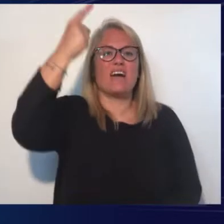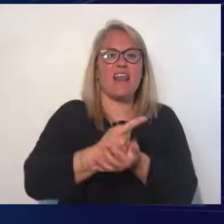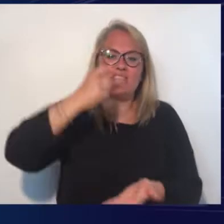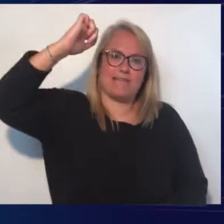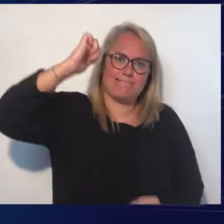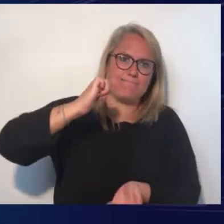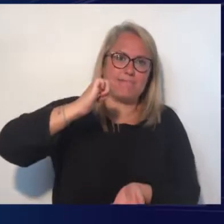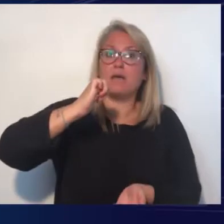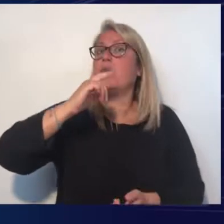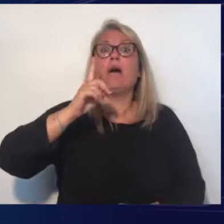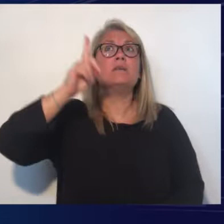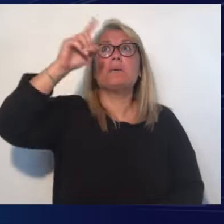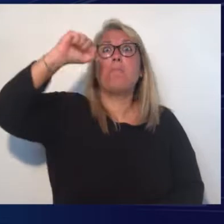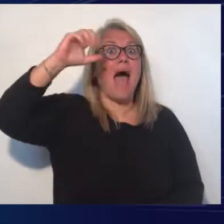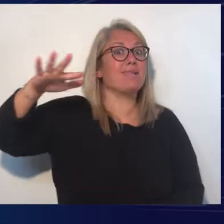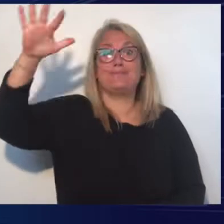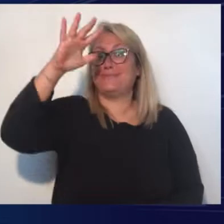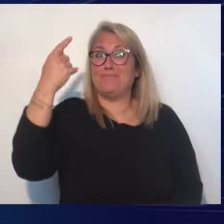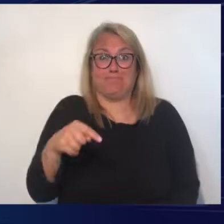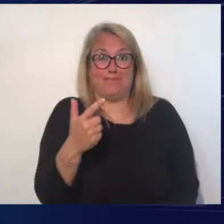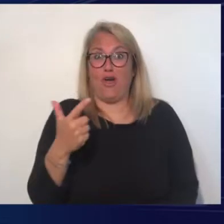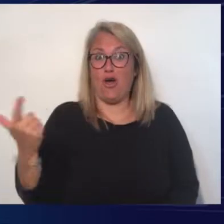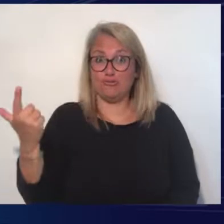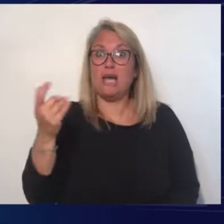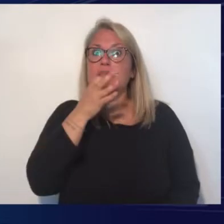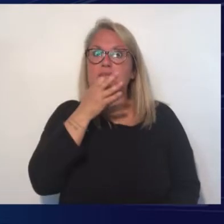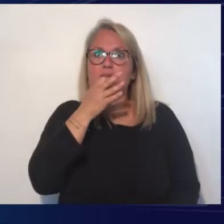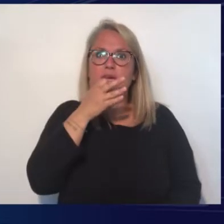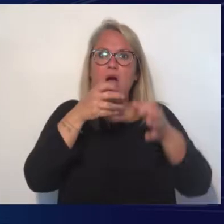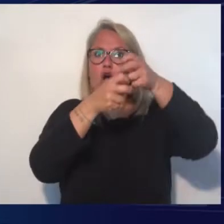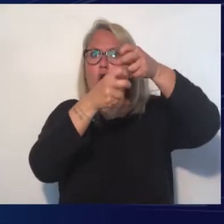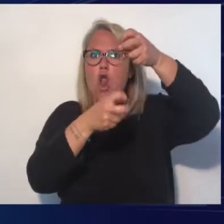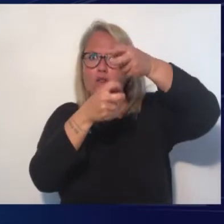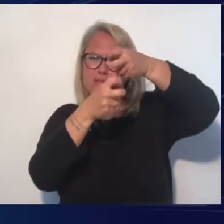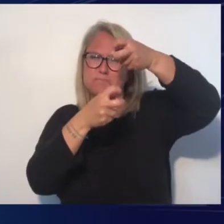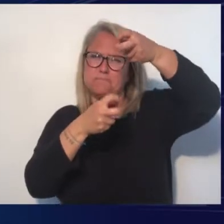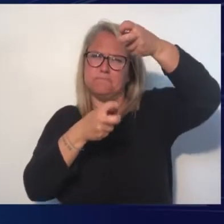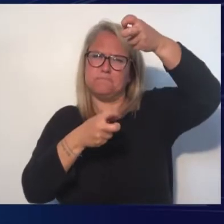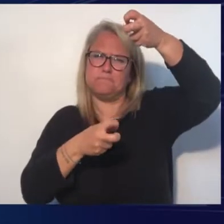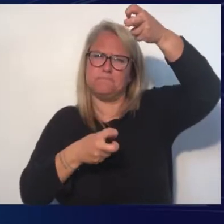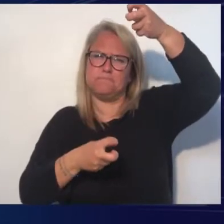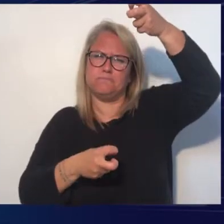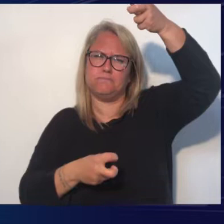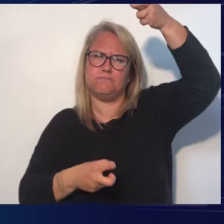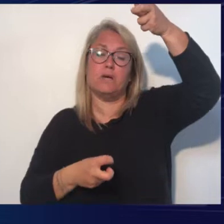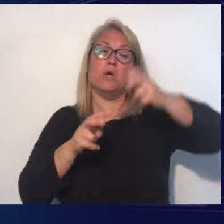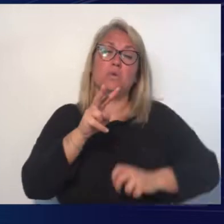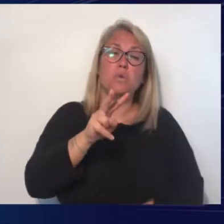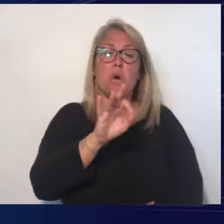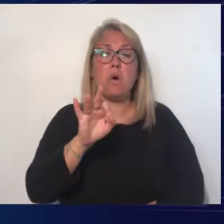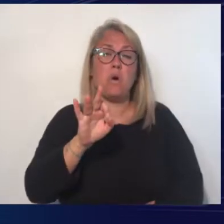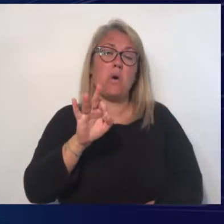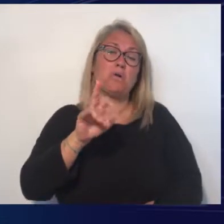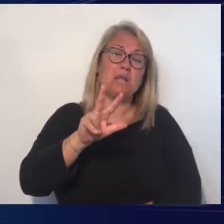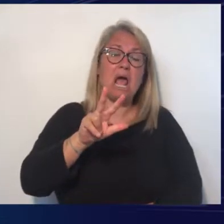non avviene ovviamente in assenza di gravità, per cui gli astronauti crescono dai 3 ai 5 cm in media. Purtroppo tornando sulla Terra riassumono